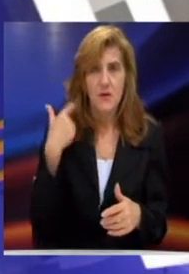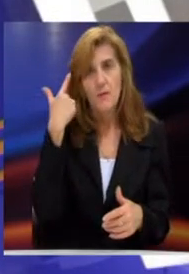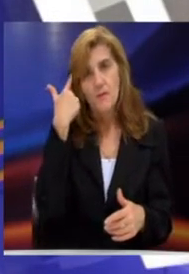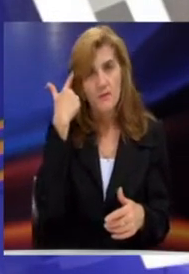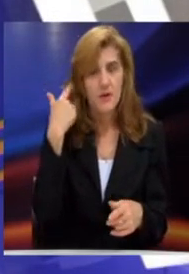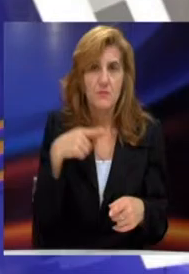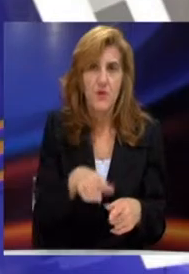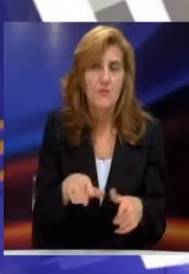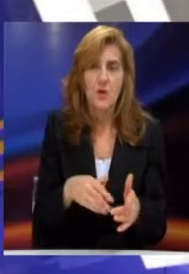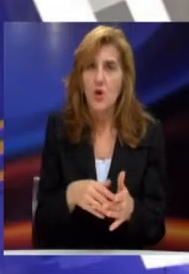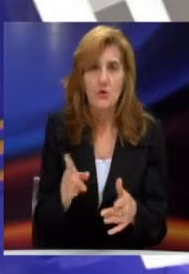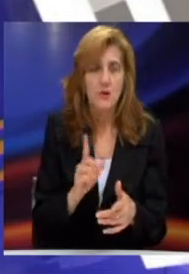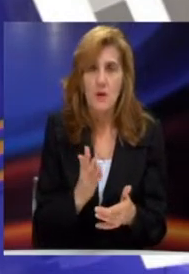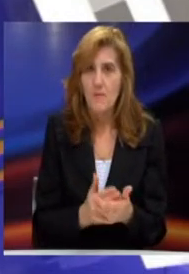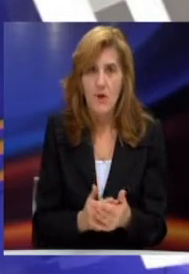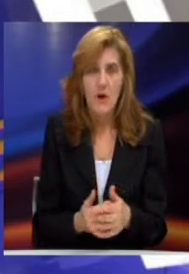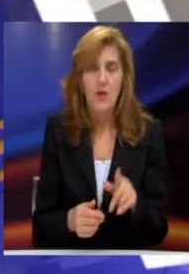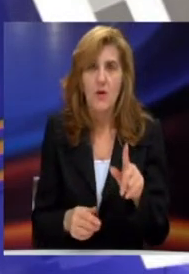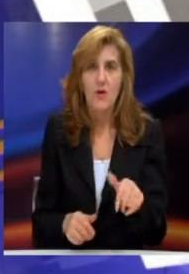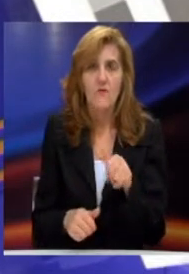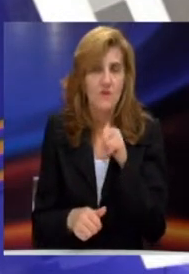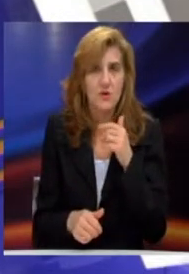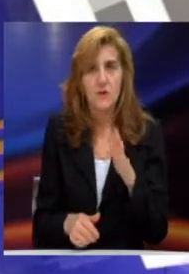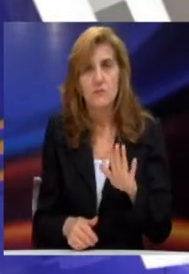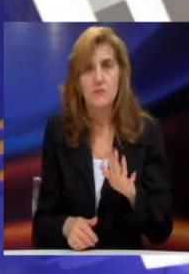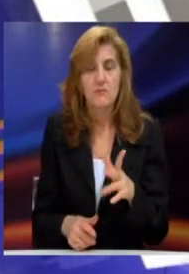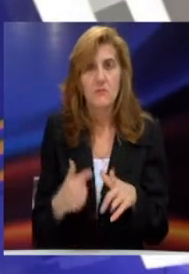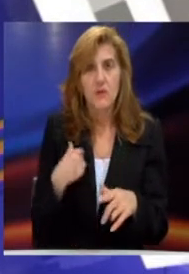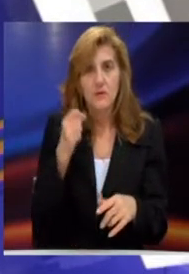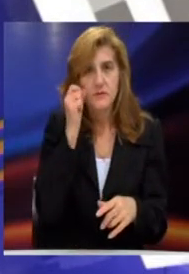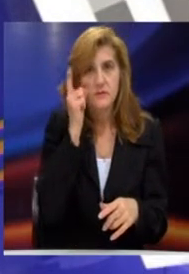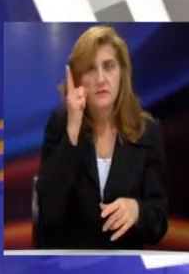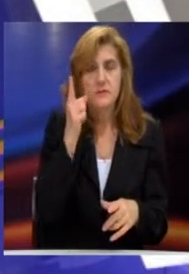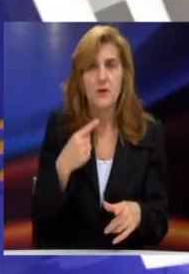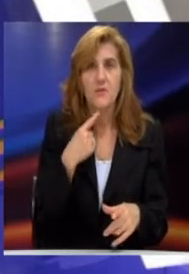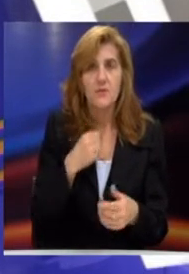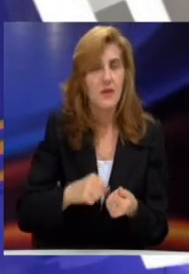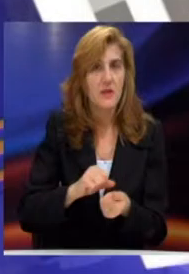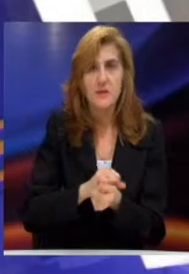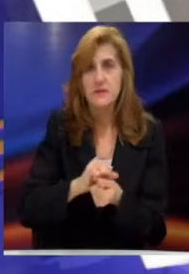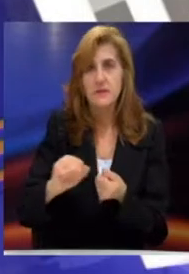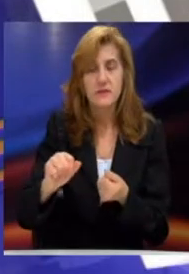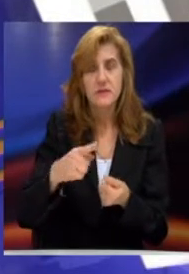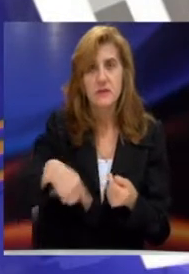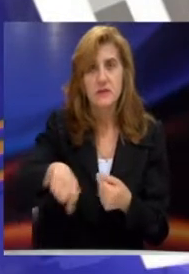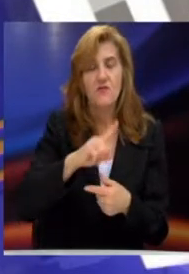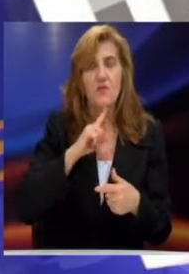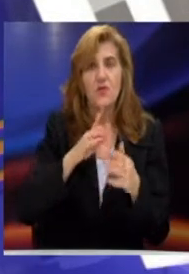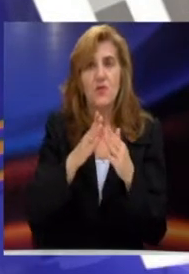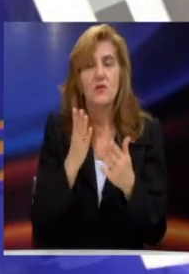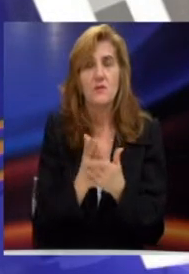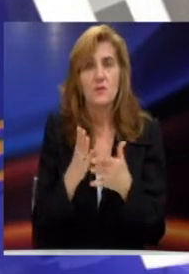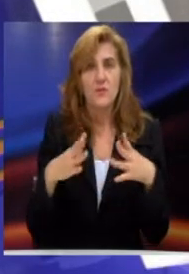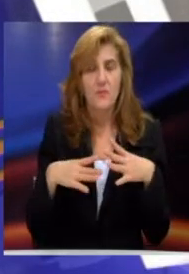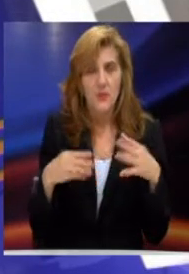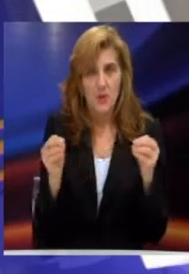da ovako nešto u Subotici još nije bilo. Ovo je vjerovatno interesantno i za naše sugrađane, za sve hrišćane koje slave